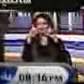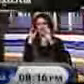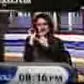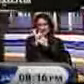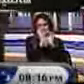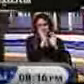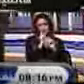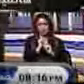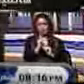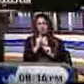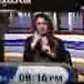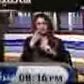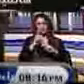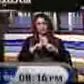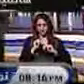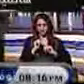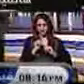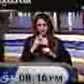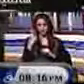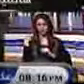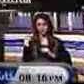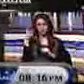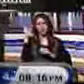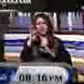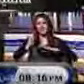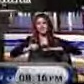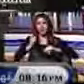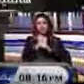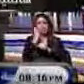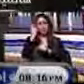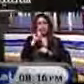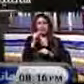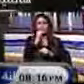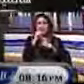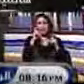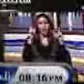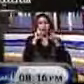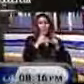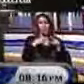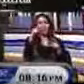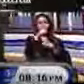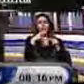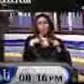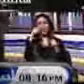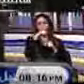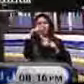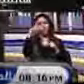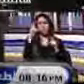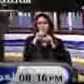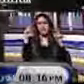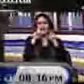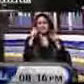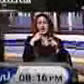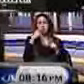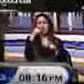هي فعلا قوات الامن كانت بتتعامل معاها برفق، بس القاضي مش عارف يشتغل منها. القاضي مش عارف يبدا الجلسه منها. لان هي على طول عماله تزعق،